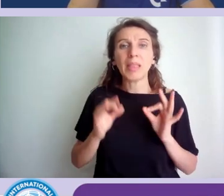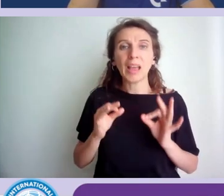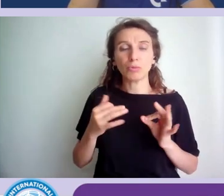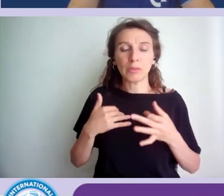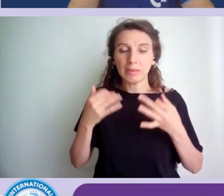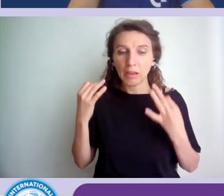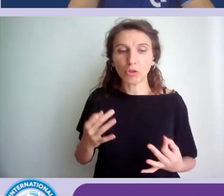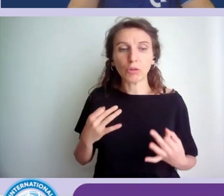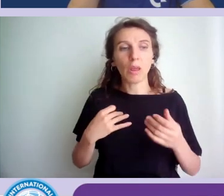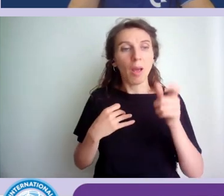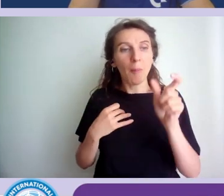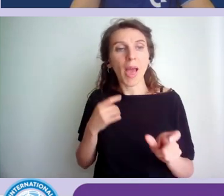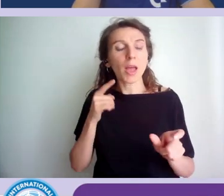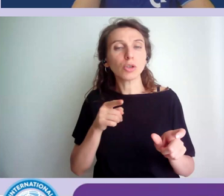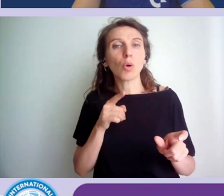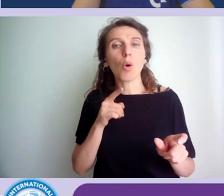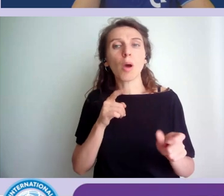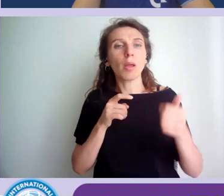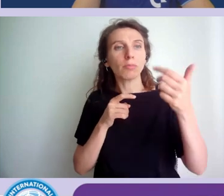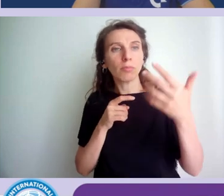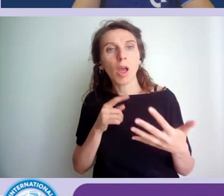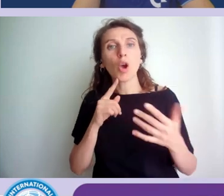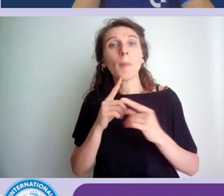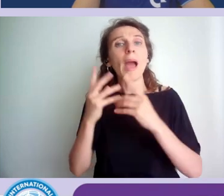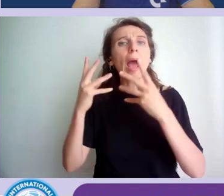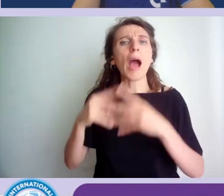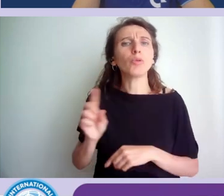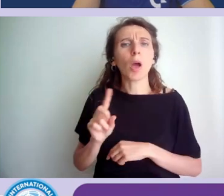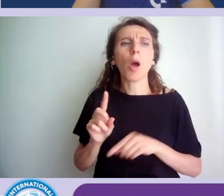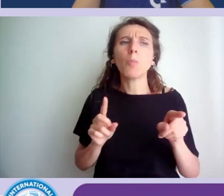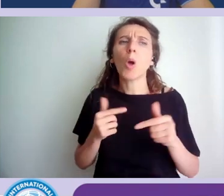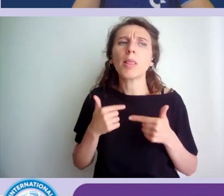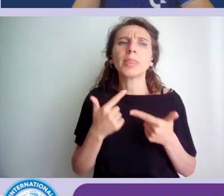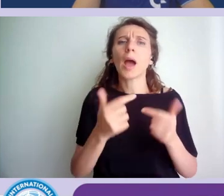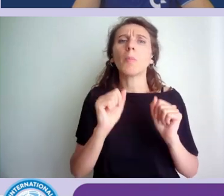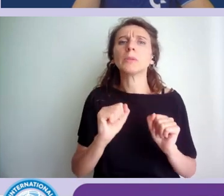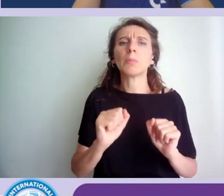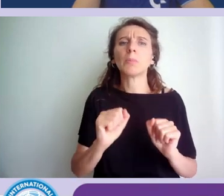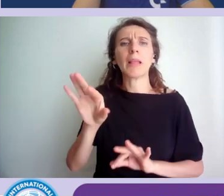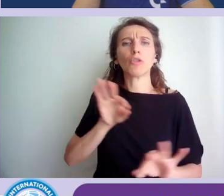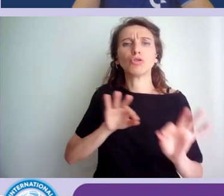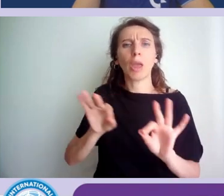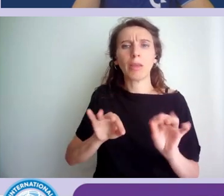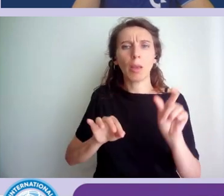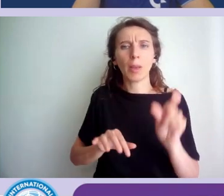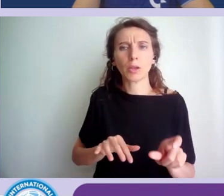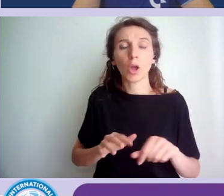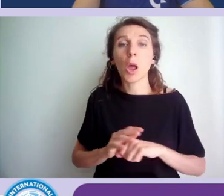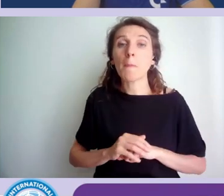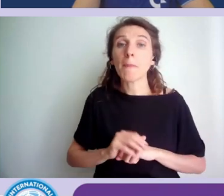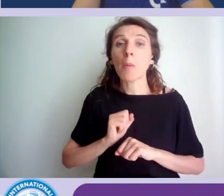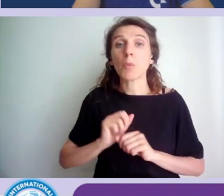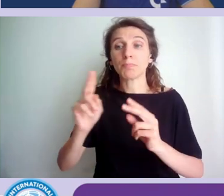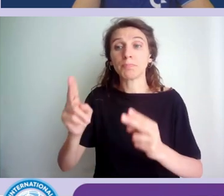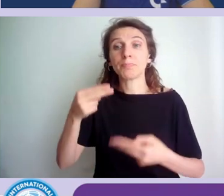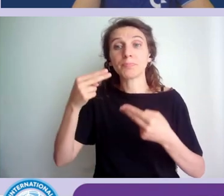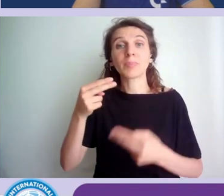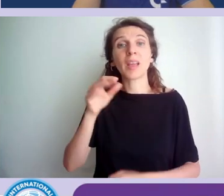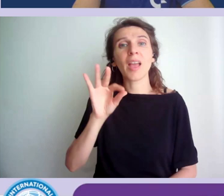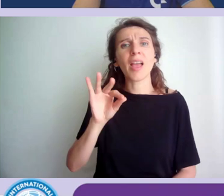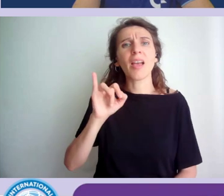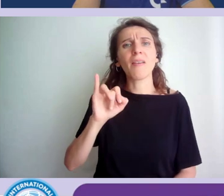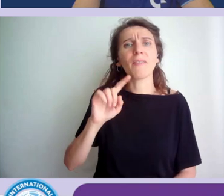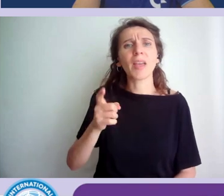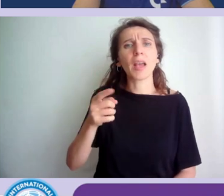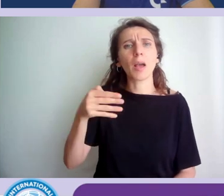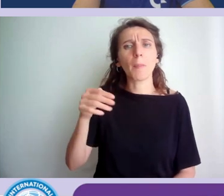muoversi l'utente quindi non c'è un automatismo Però possiamo utilizzare dei plugin che ci consentono ad esempio su figma